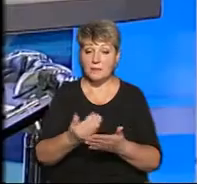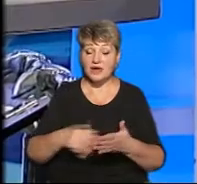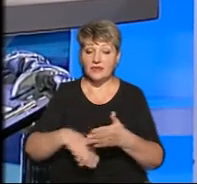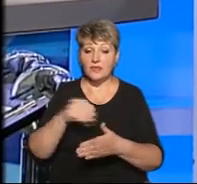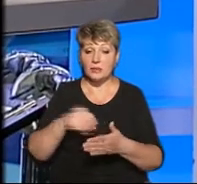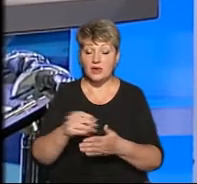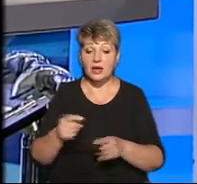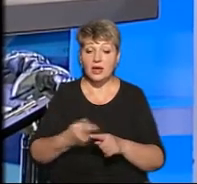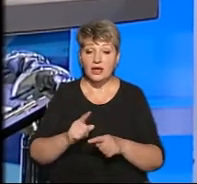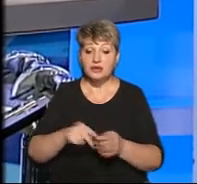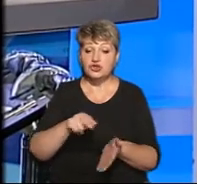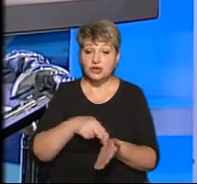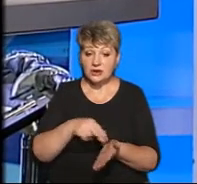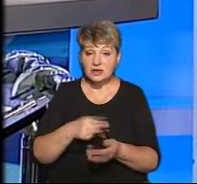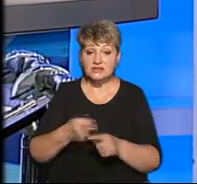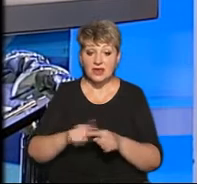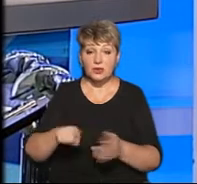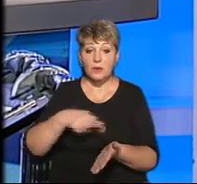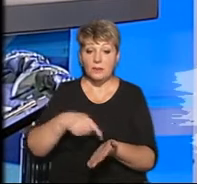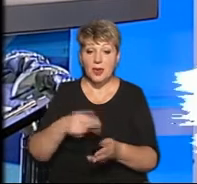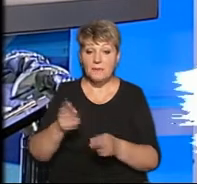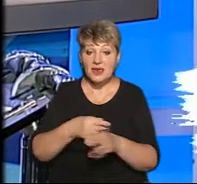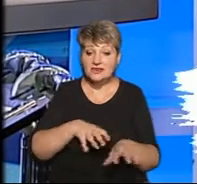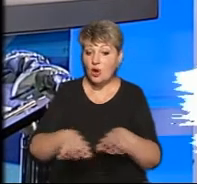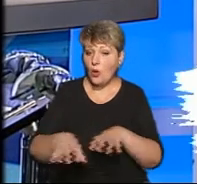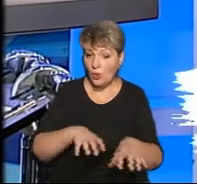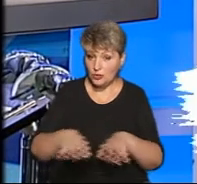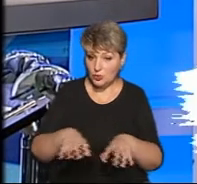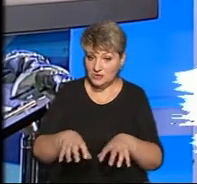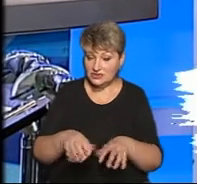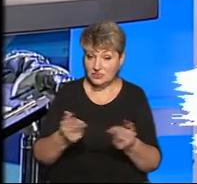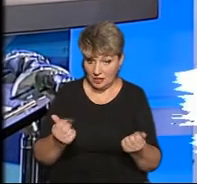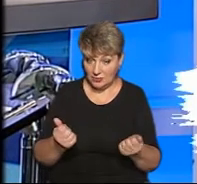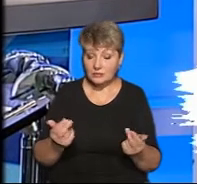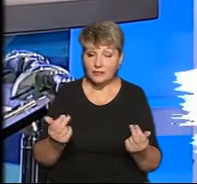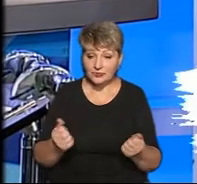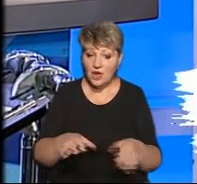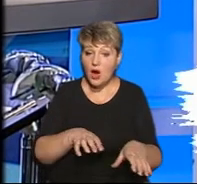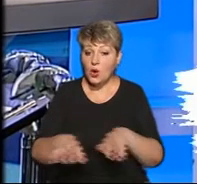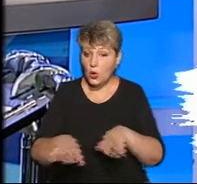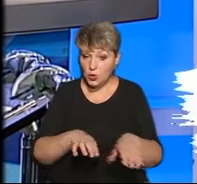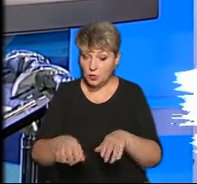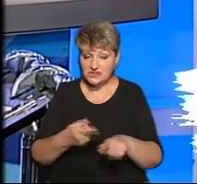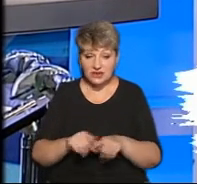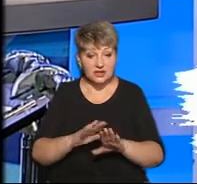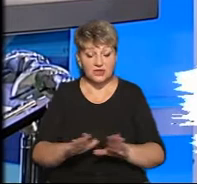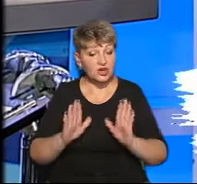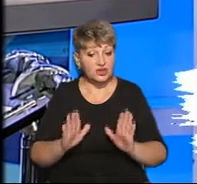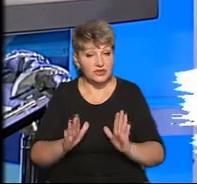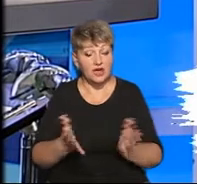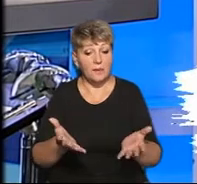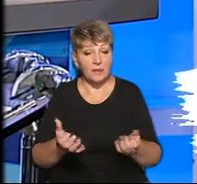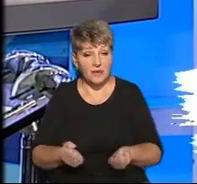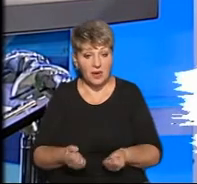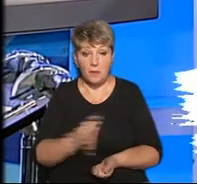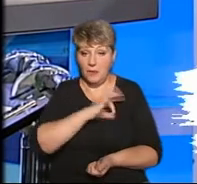Черкаси – місто без корупції. Є таке у вас гасло? Так. Добре. Наскільки я розумію, то корупція – це не лише отримання неправомірної вигоди,